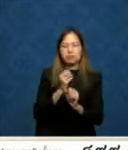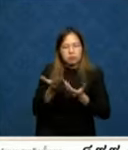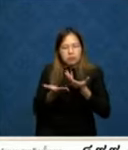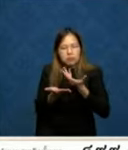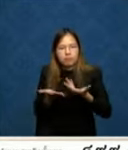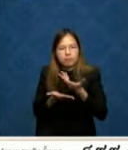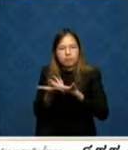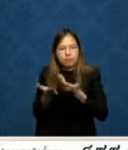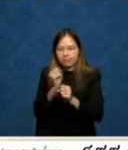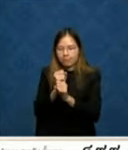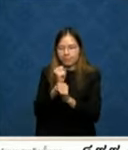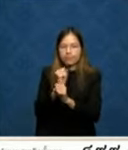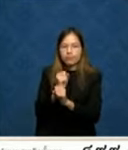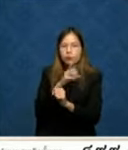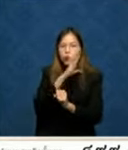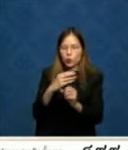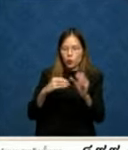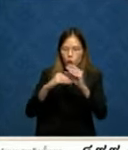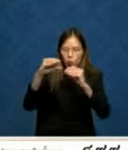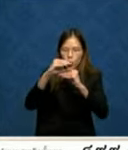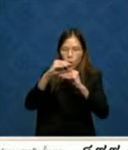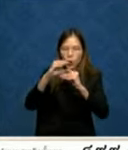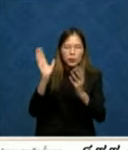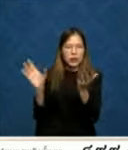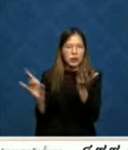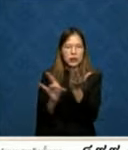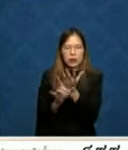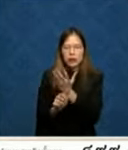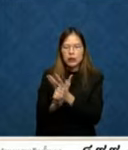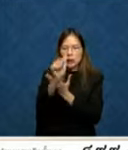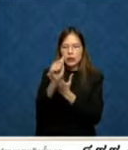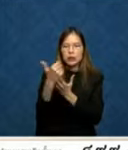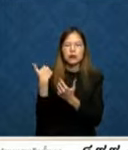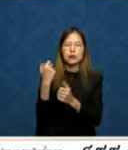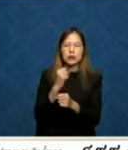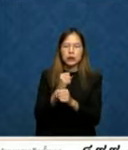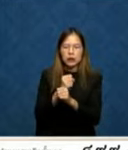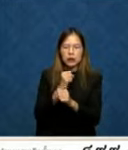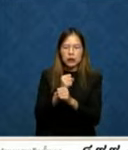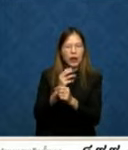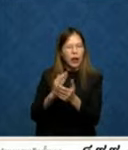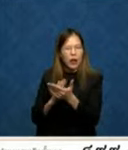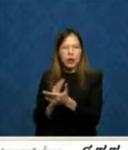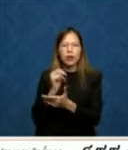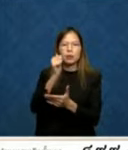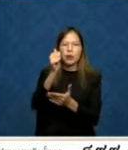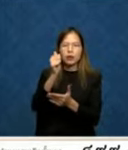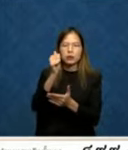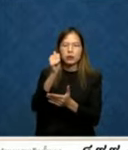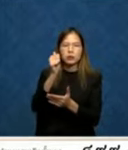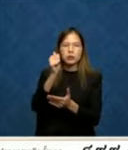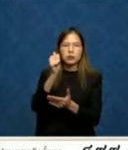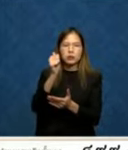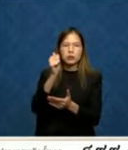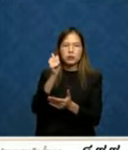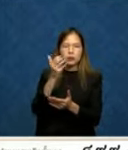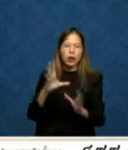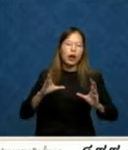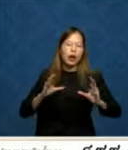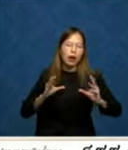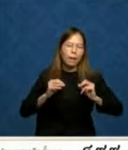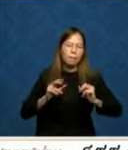ณาหากจะสามารถทำให้โครงการเนี่ยมีประสิทธิภาพมีประสิทธิผลมากกว่าที่เป็นอยู่ได้นะครับเราก็จะรับเอ